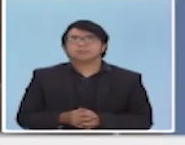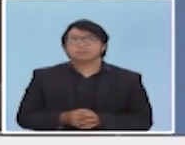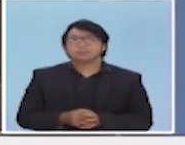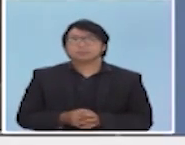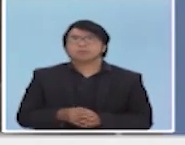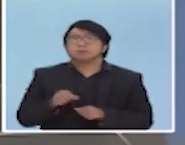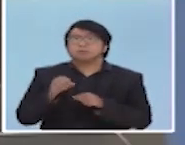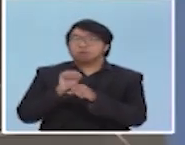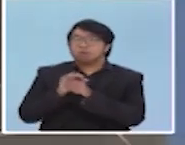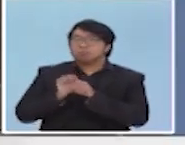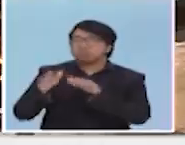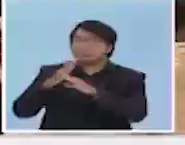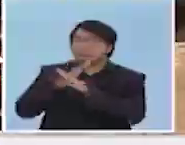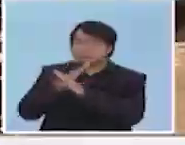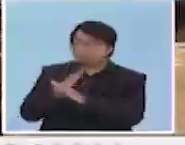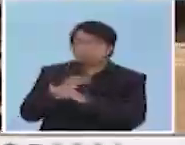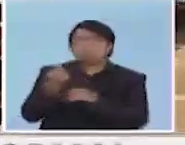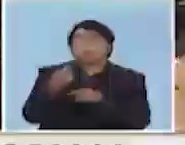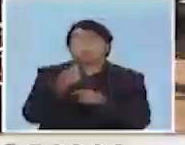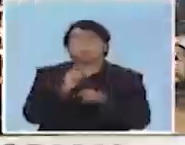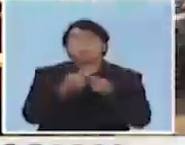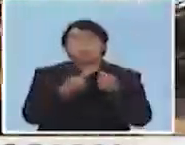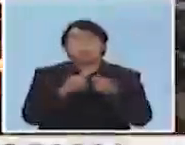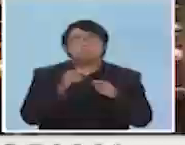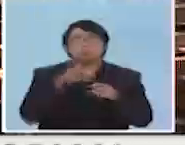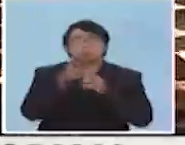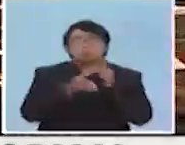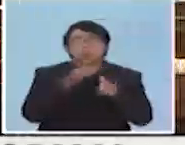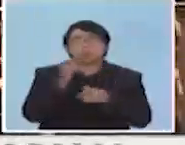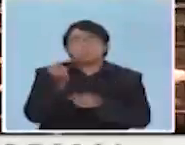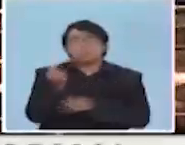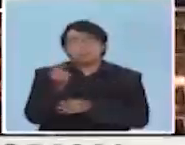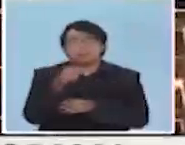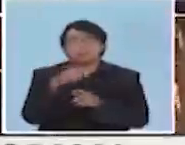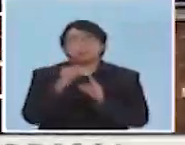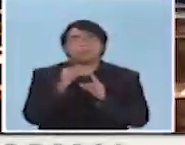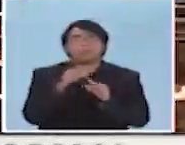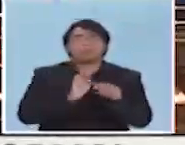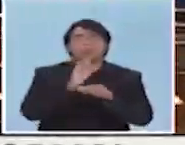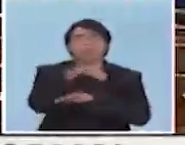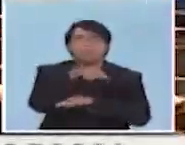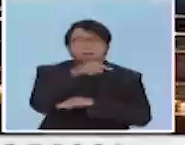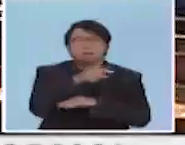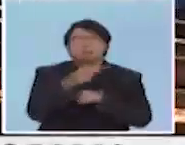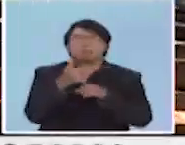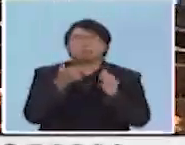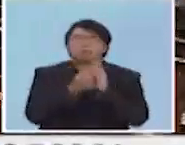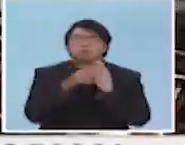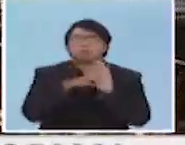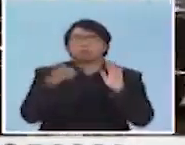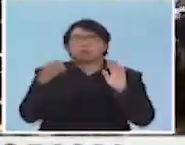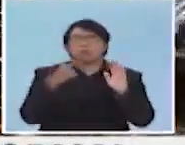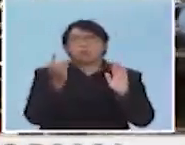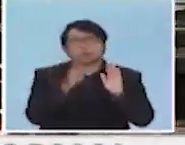Untuk mencegah penyebaran COVID-19, pedagang maupun pengunjung Pasar Perumnas Klender kini wajib mematuhi protokol kesehatan,